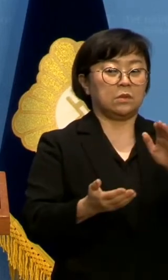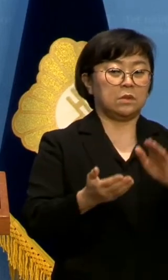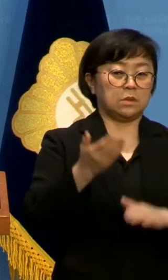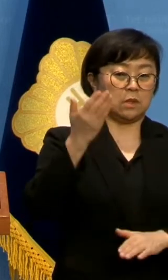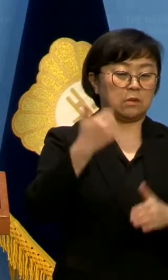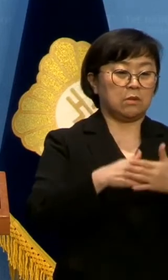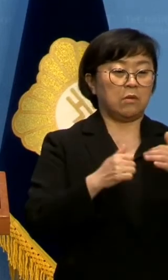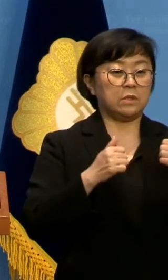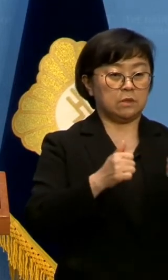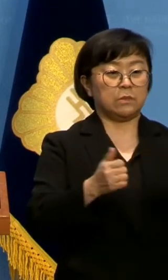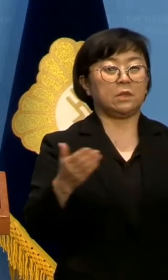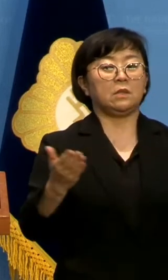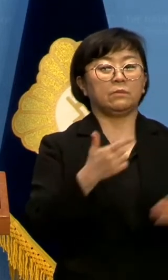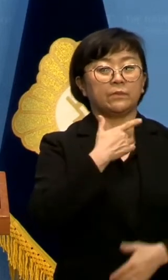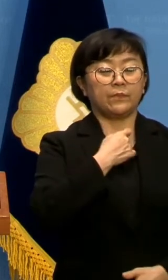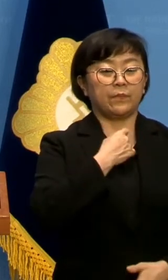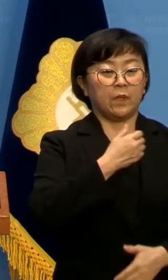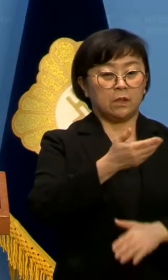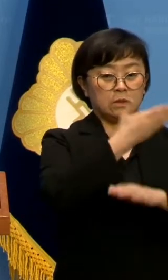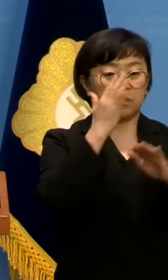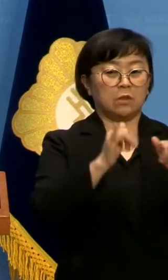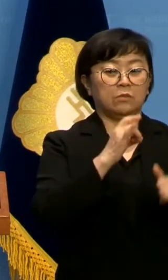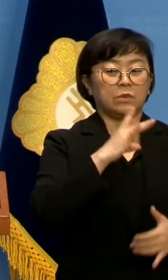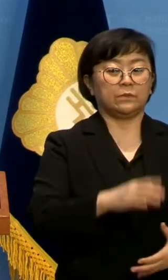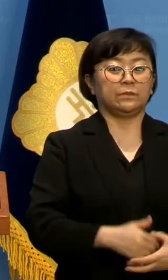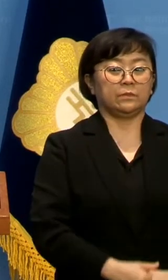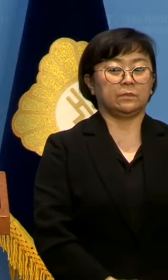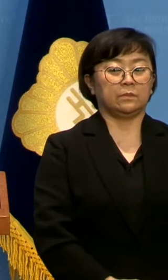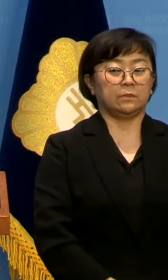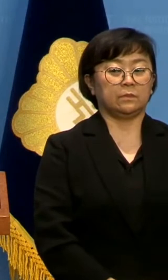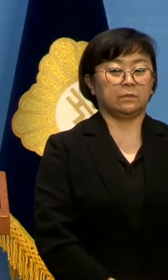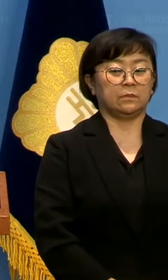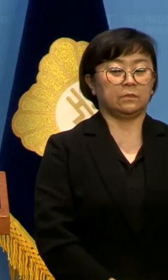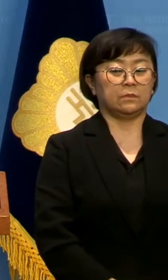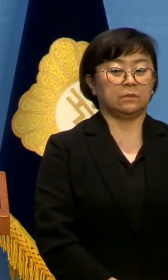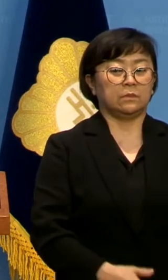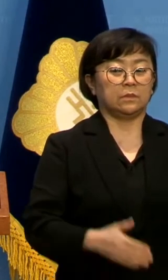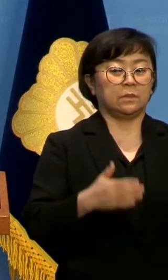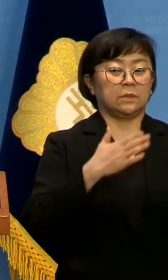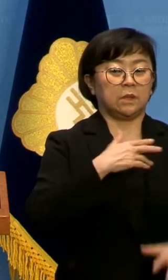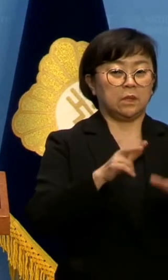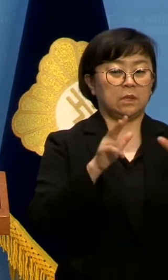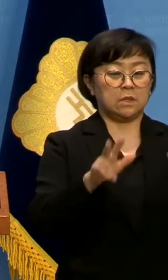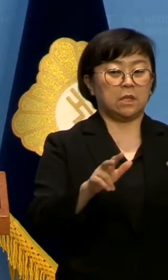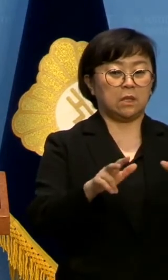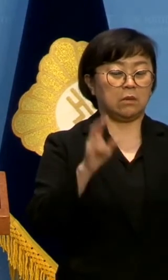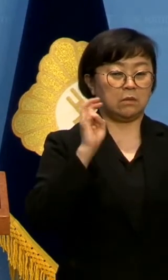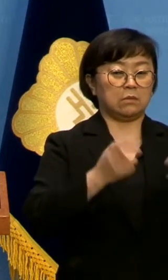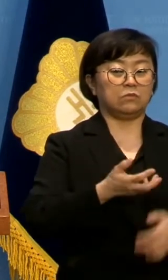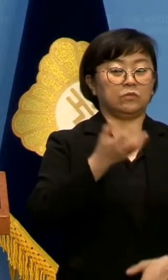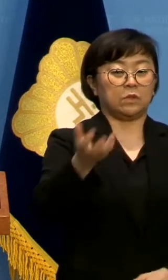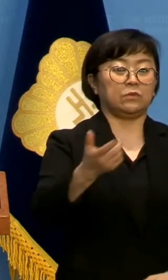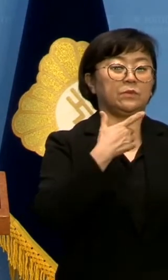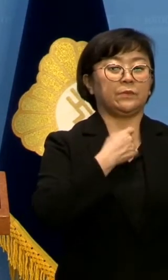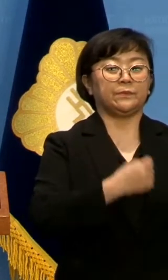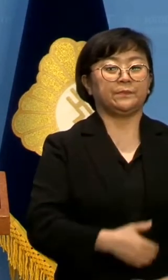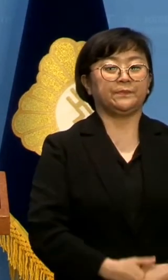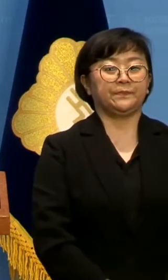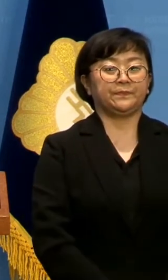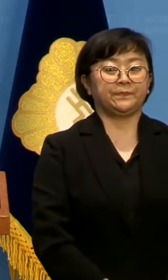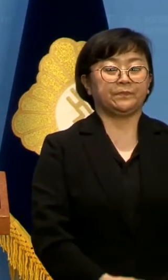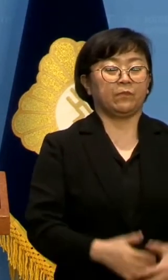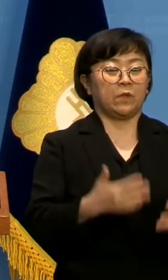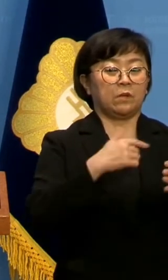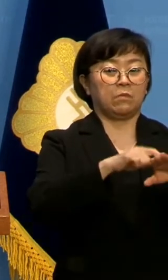이상보다 열심히 일하고자 했던 청년이었습니다. 그러한 제가 이제 이직을 하고자 합니다.